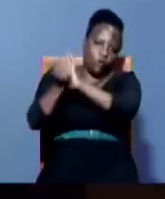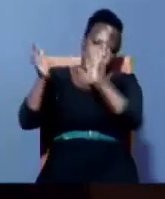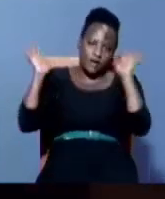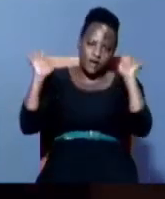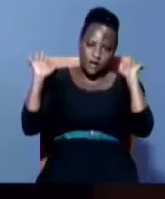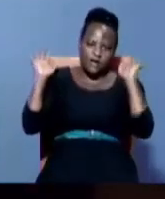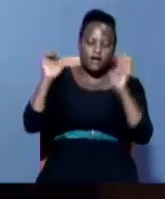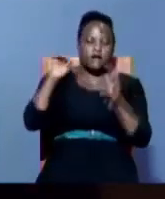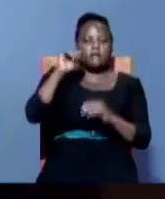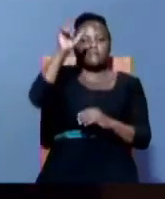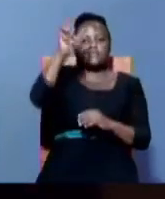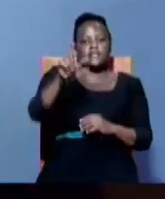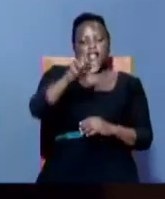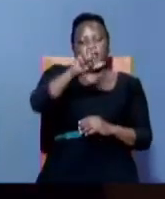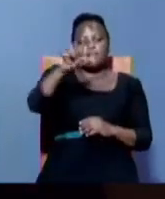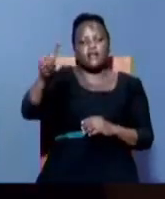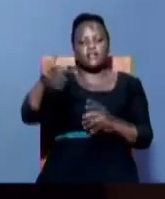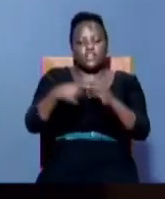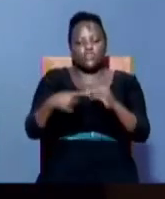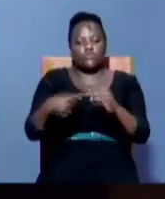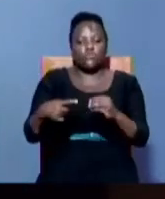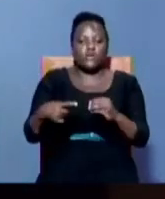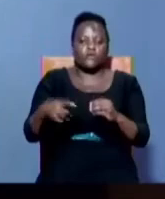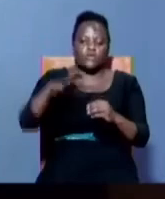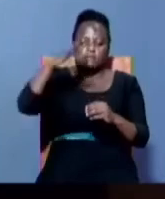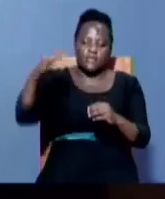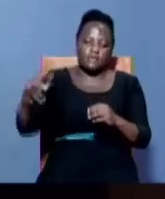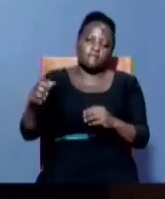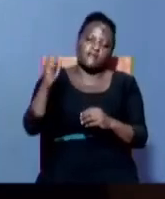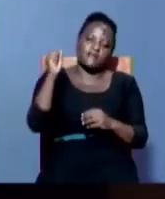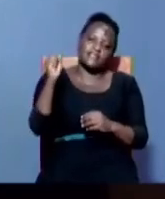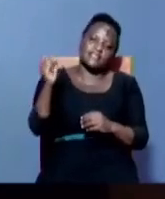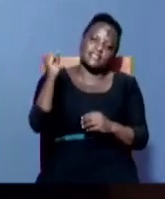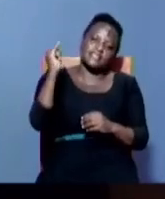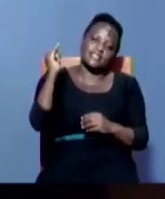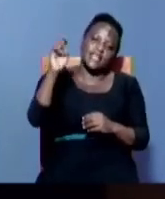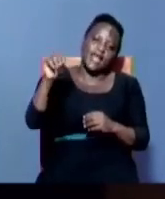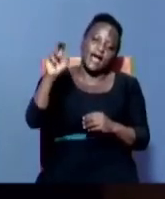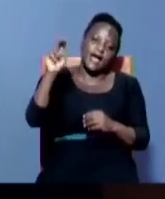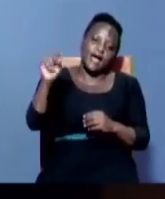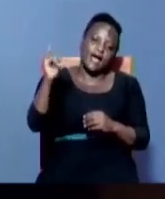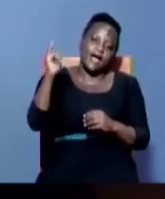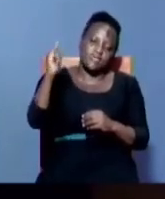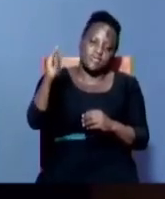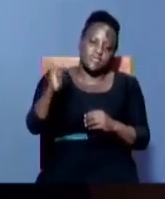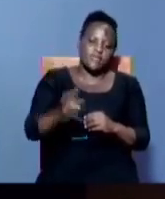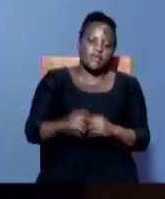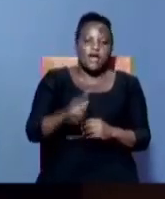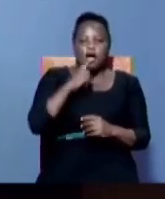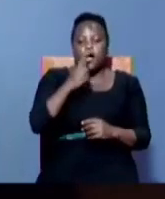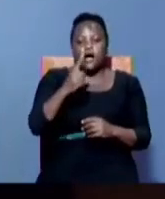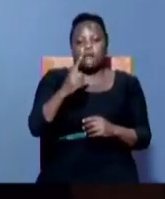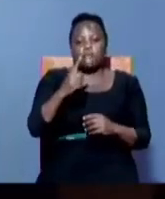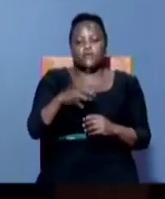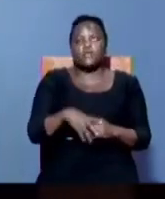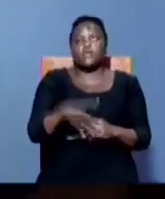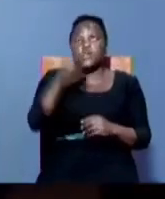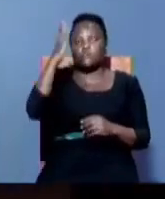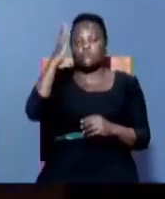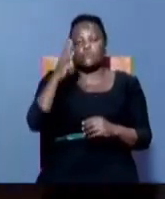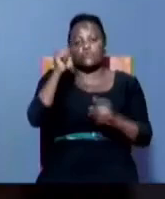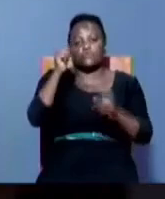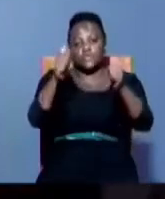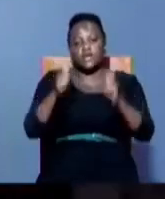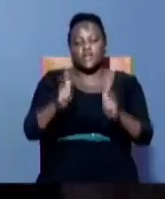kiletwe kikutane na kidole katika mlima wa Sinai. Amri ya Mungu ilipotangazwa, sheria ya Bwana, vilete kwa pamoja.